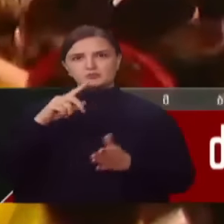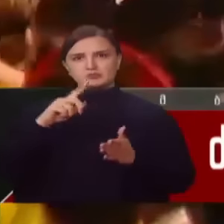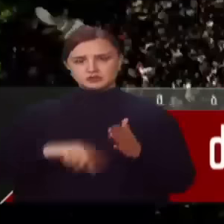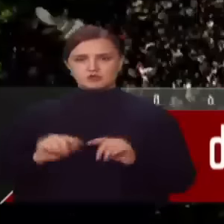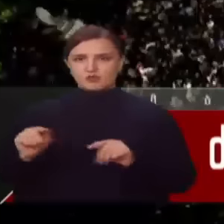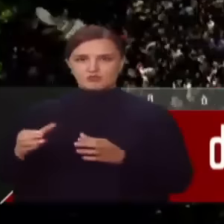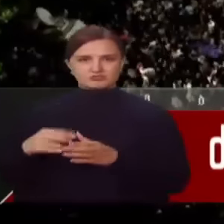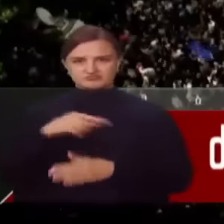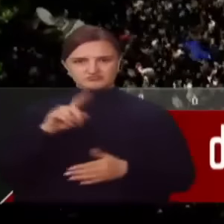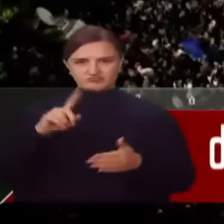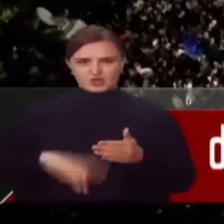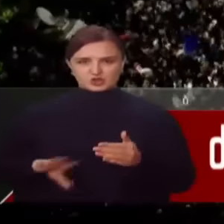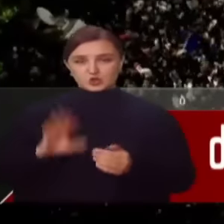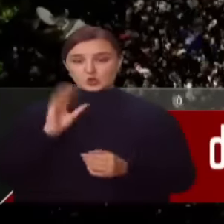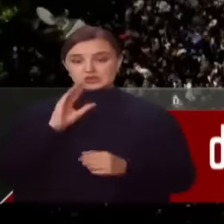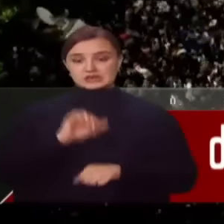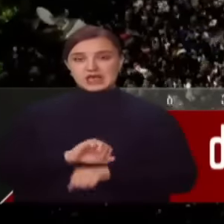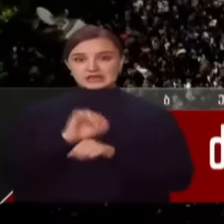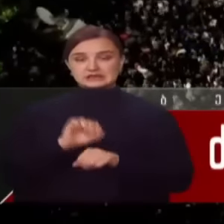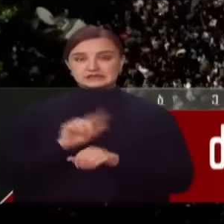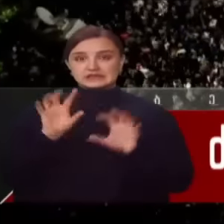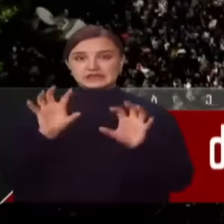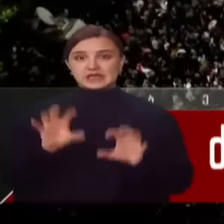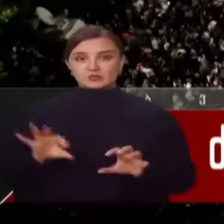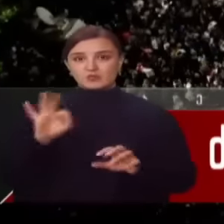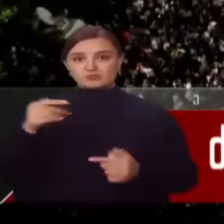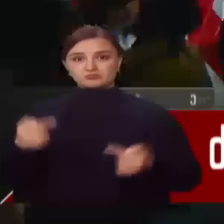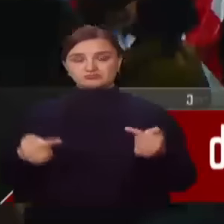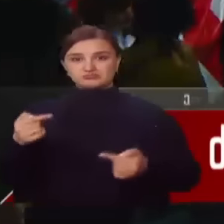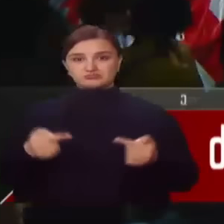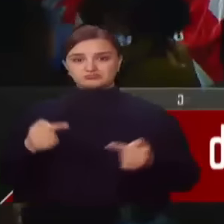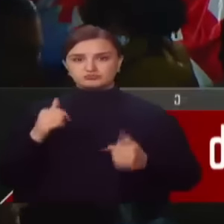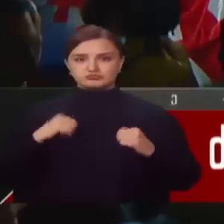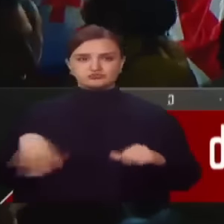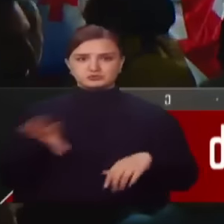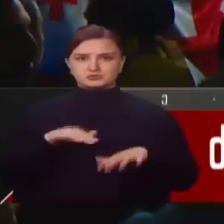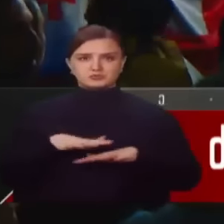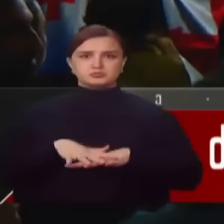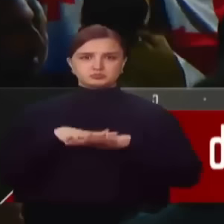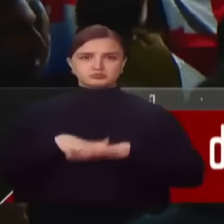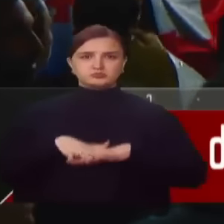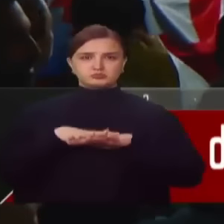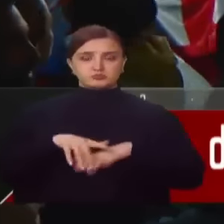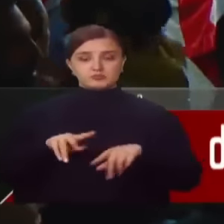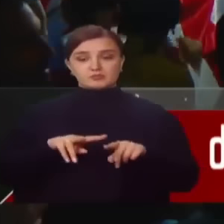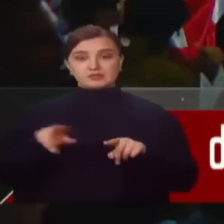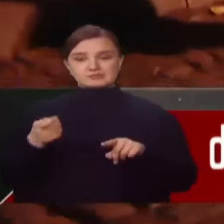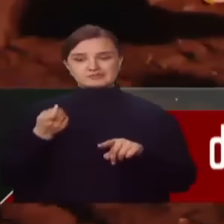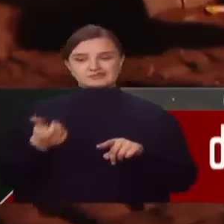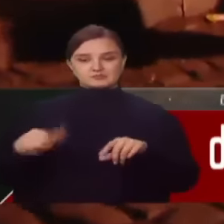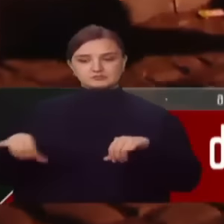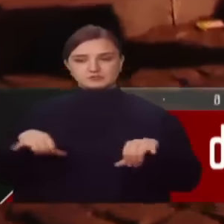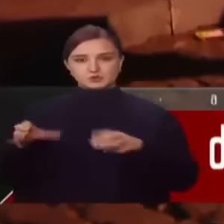ოპოზიციას არა. თუმცა მაშინ, როცა აქციაზე სადავო კანონ პროექტის მოწინააღმდეგეთა დიდი ნაწილი მშვიდად დგას, პარალელურ რეჟიმში კი მცირე